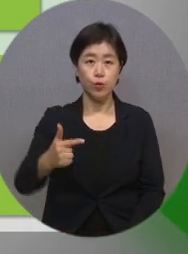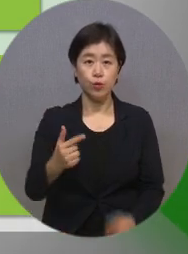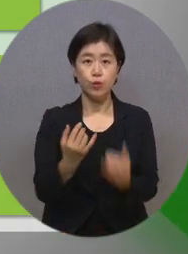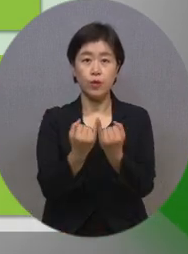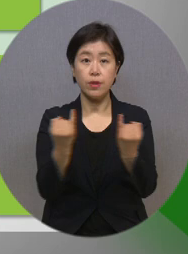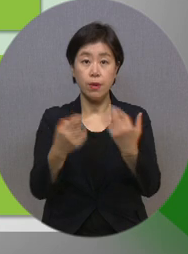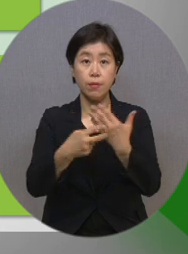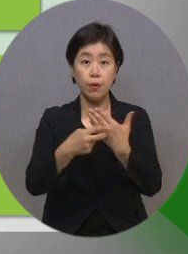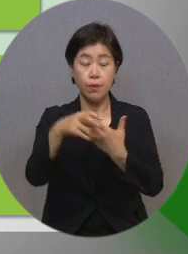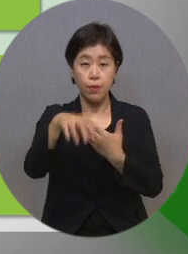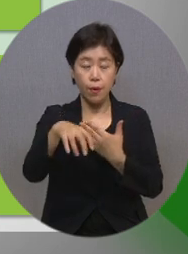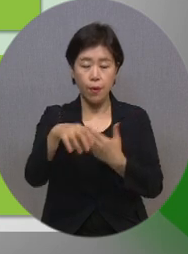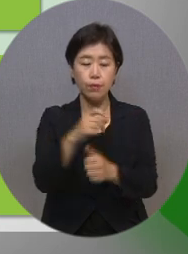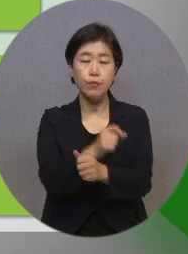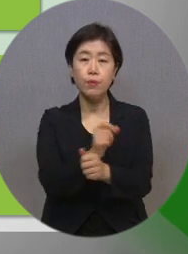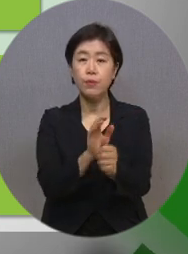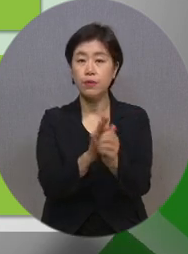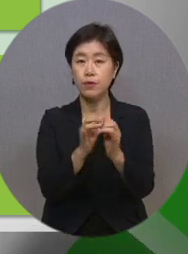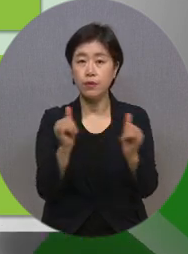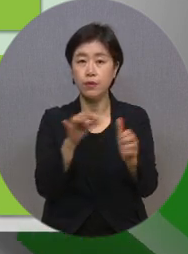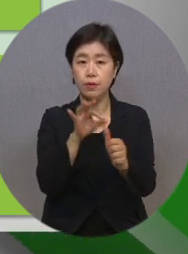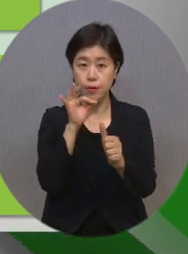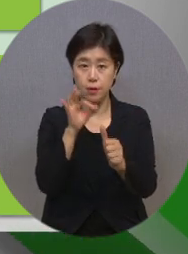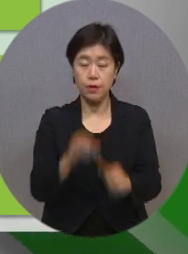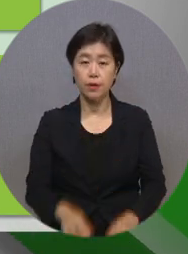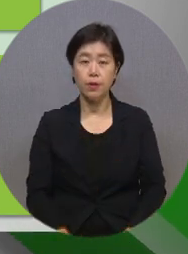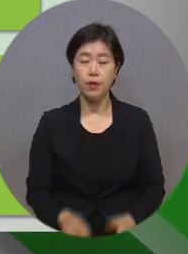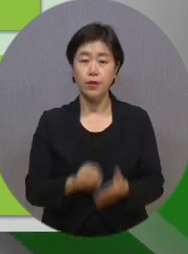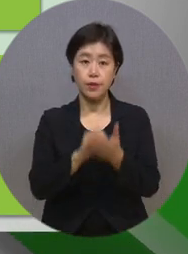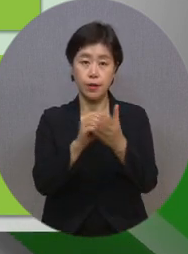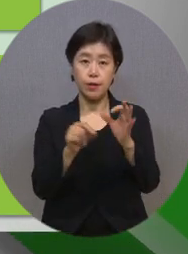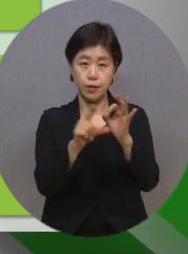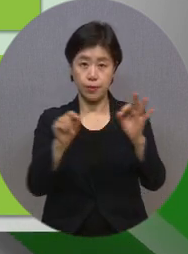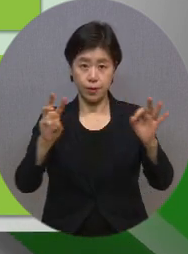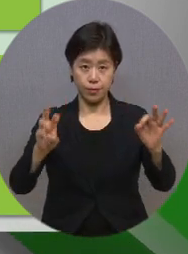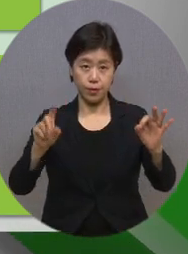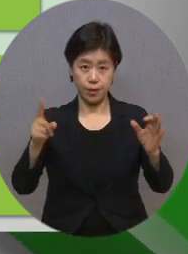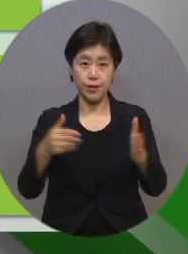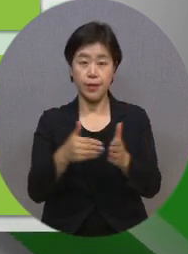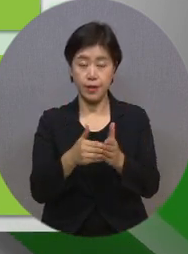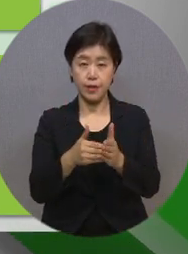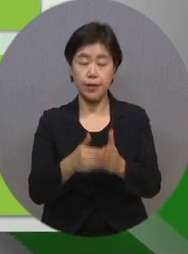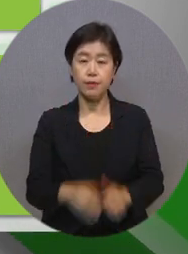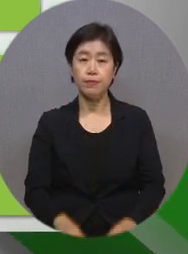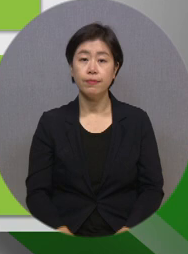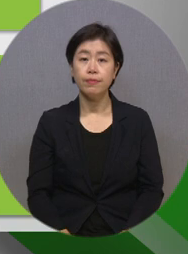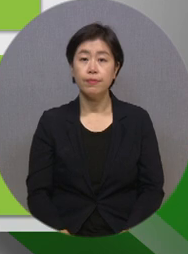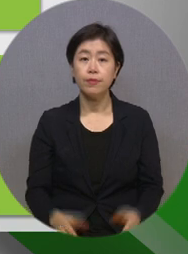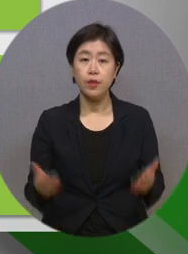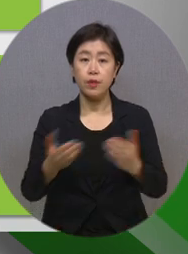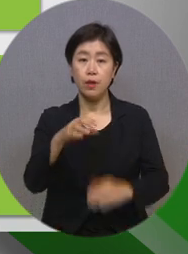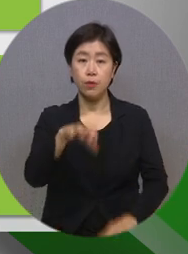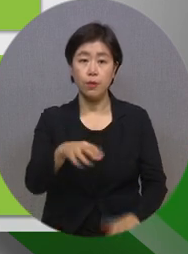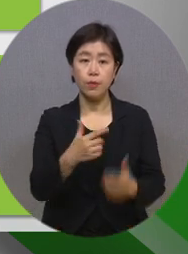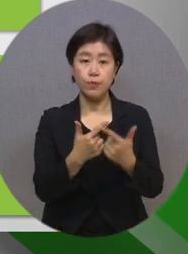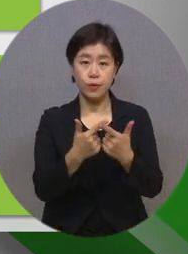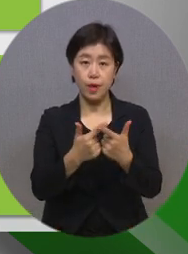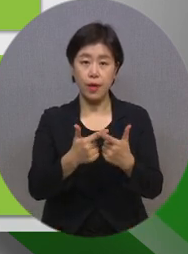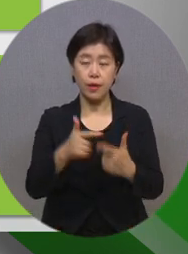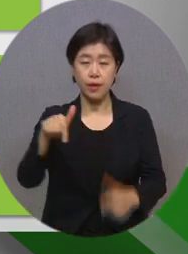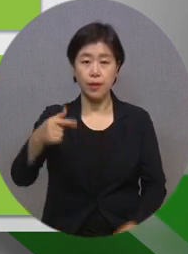순여성병원에서 사무보조원을 모집합니다. 접수 마감일은 10월 31일까지며 근무지는